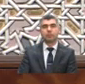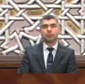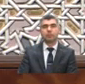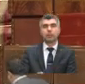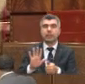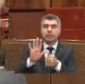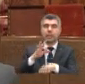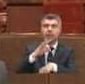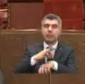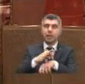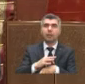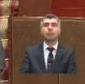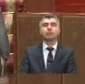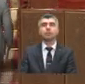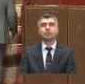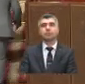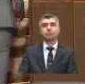حدود 6 دقائق.